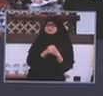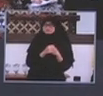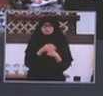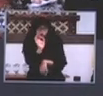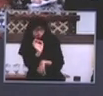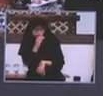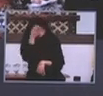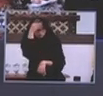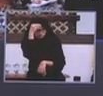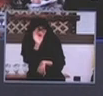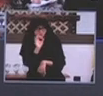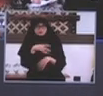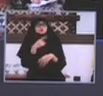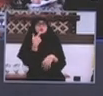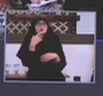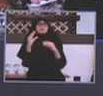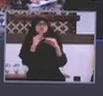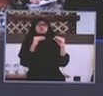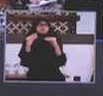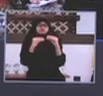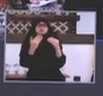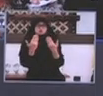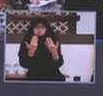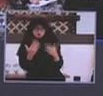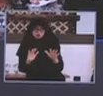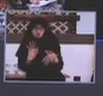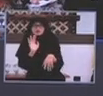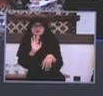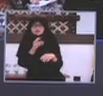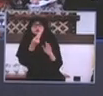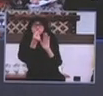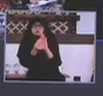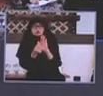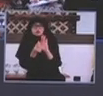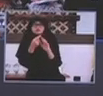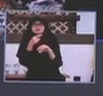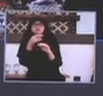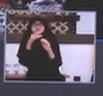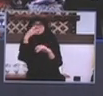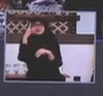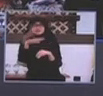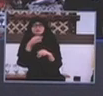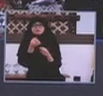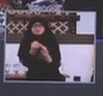coba dimusyawarahkan dulu. Nanti dana desa jenengan bisa berapa, kurangnya tak bantu.